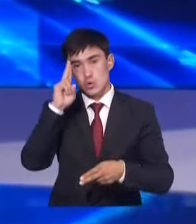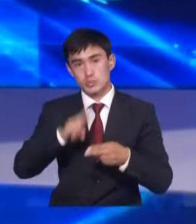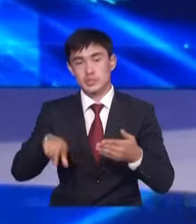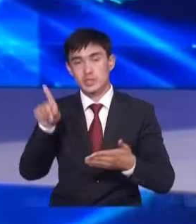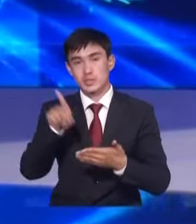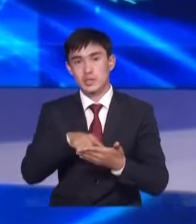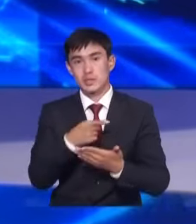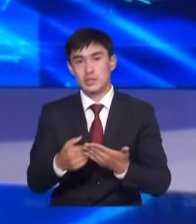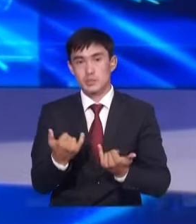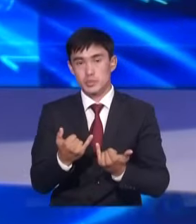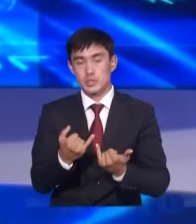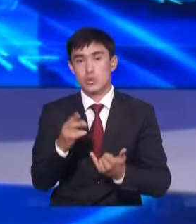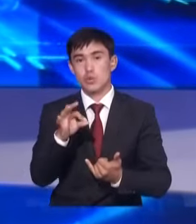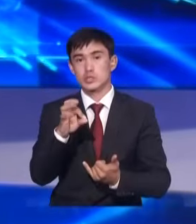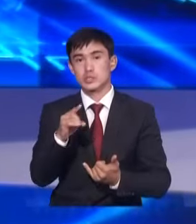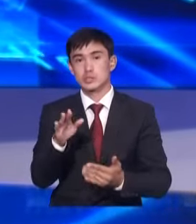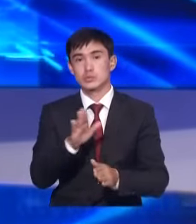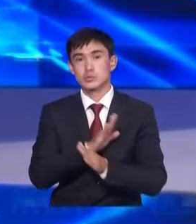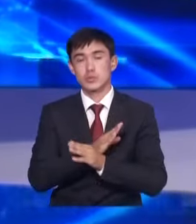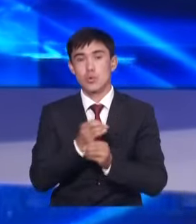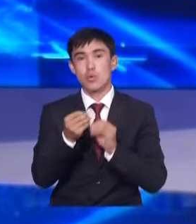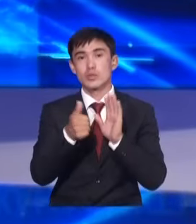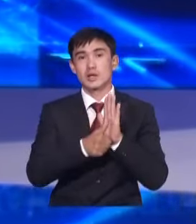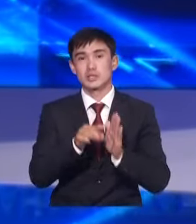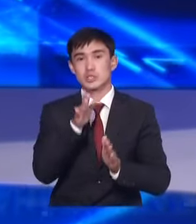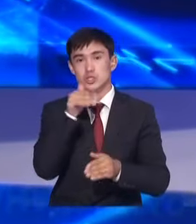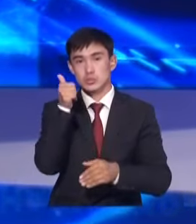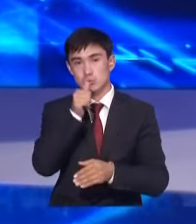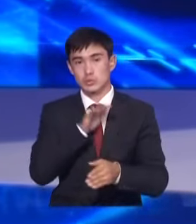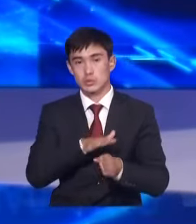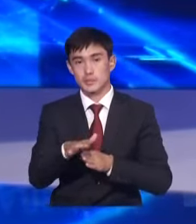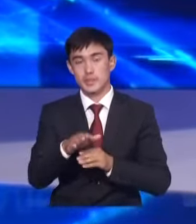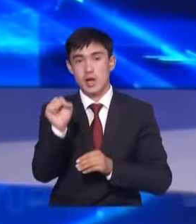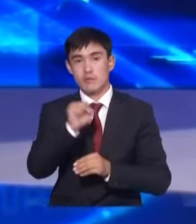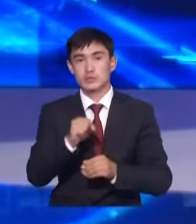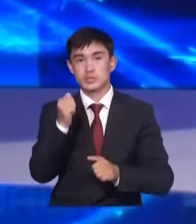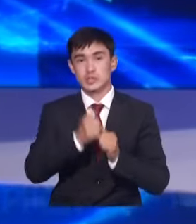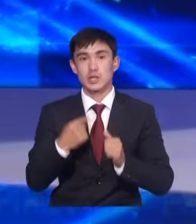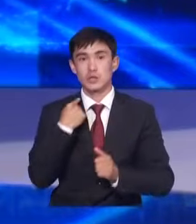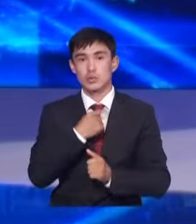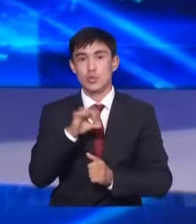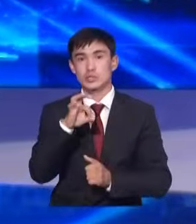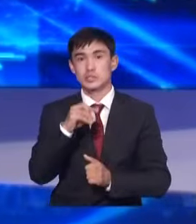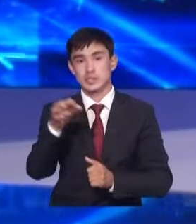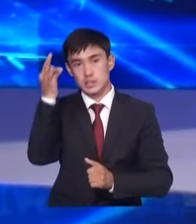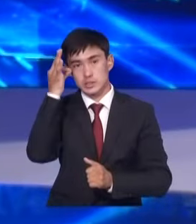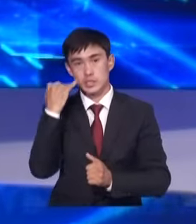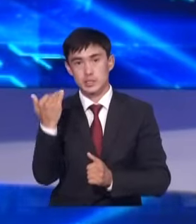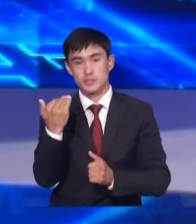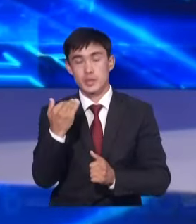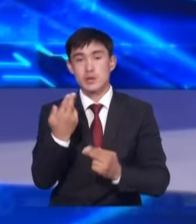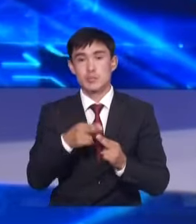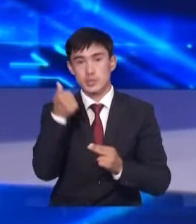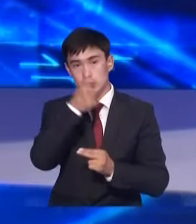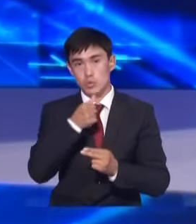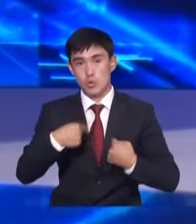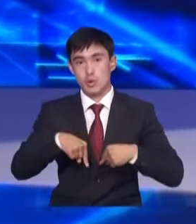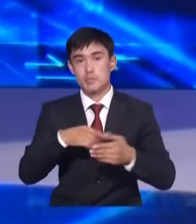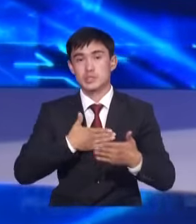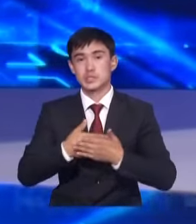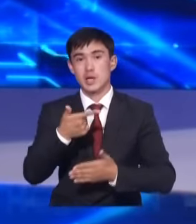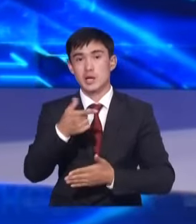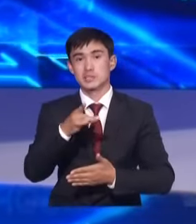айырды. Биыл Олжастың көзсіз ерлігіне 16 жыл толды. Тамыз сайын талдықорғандықтар Олжасты еске алып тұрады. Биыл да қоғам